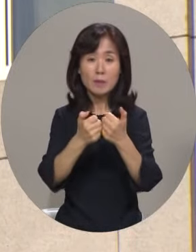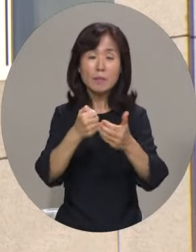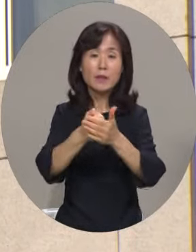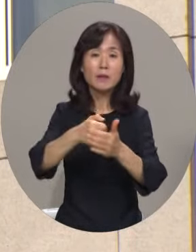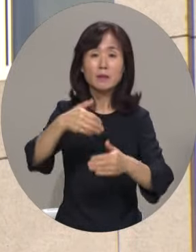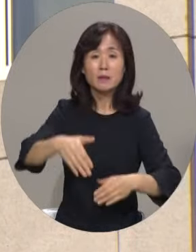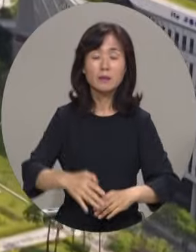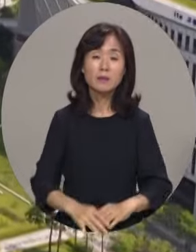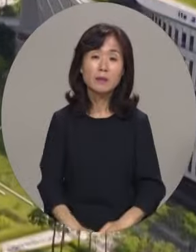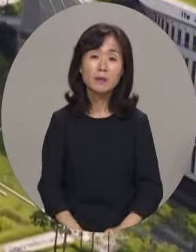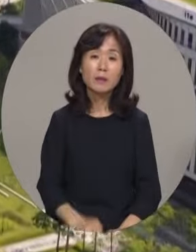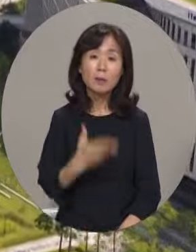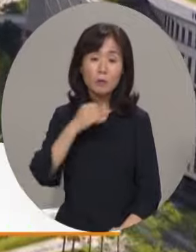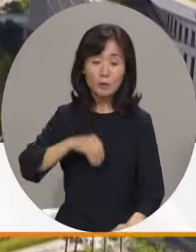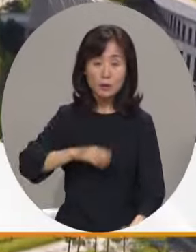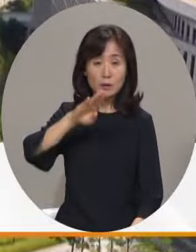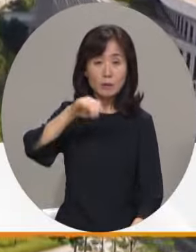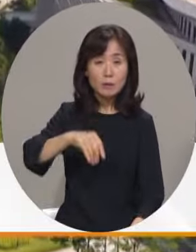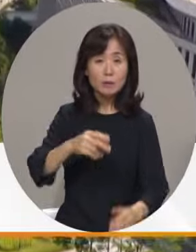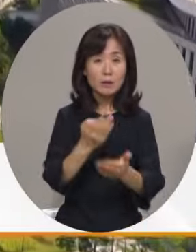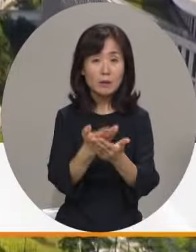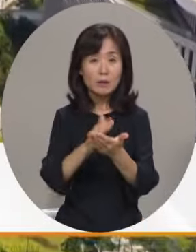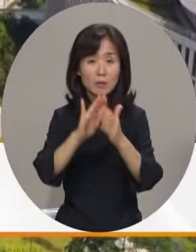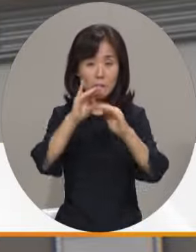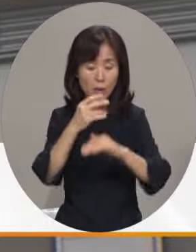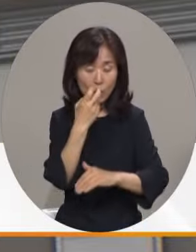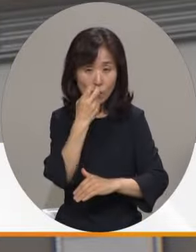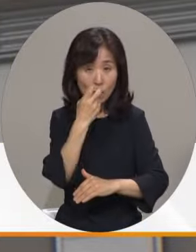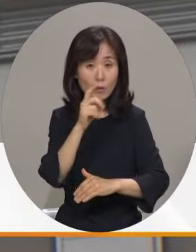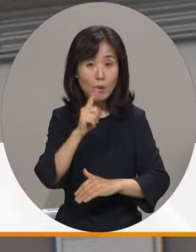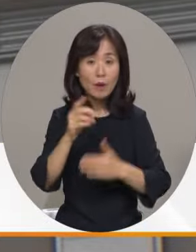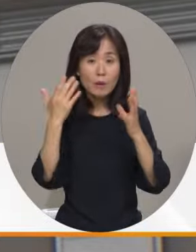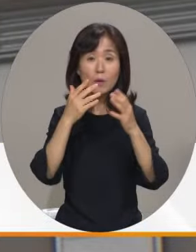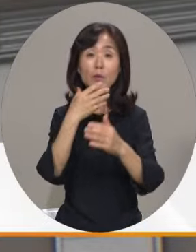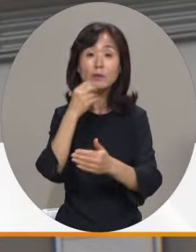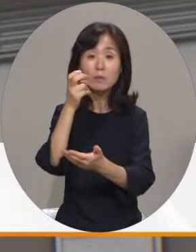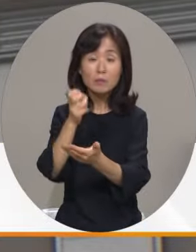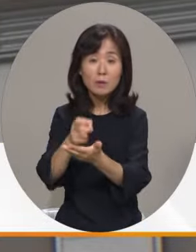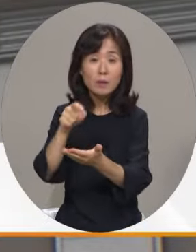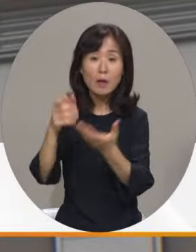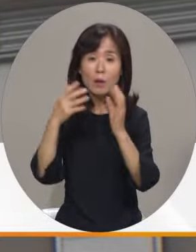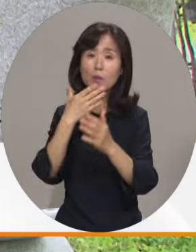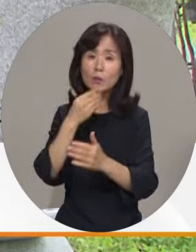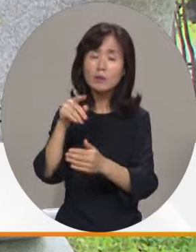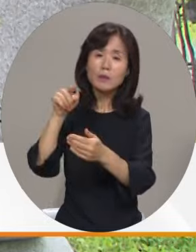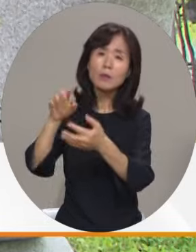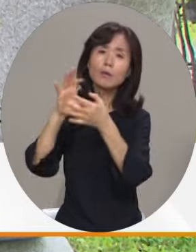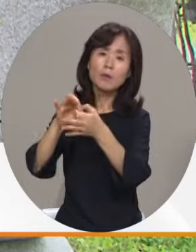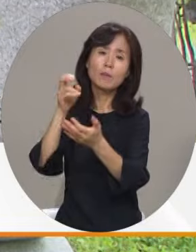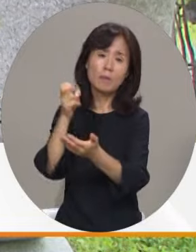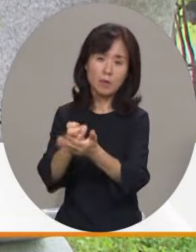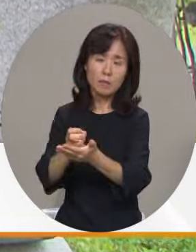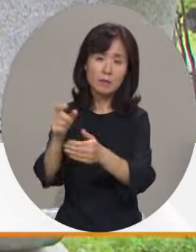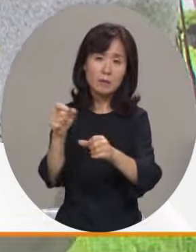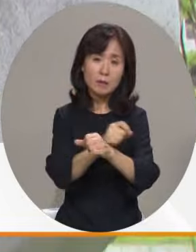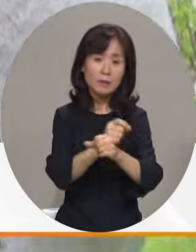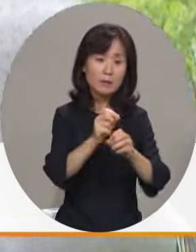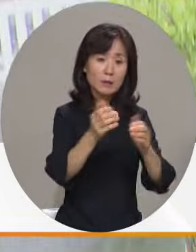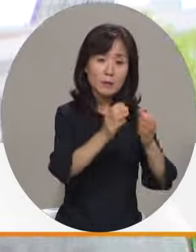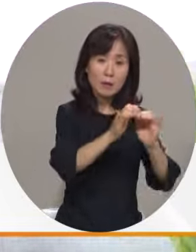못했습니다. 보건복지부는 개정안을 검토하면서 아동복지법은 아동복지에 대한 법률로 특정 직군을